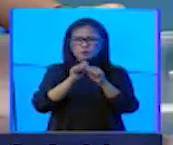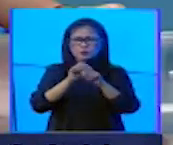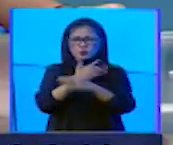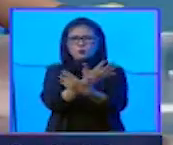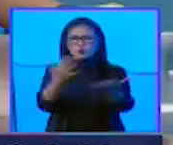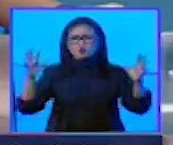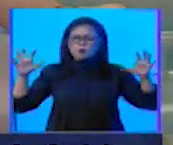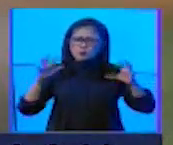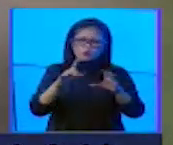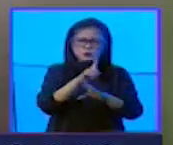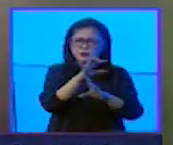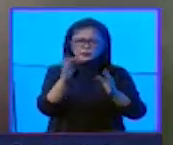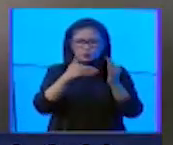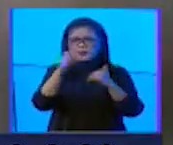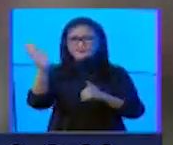massa.